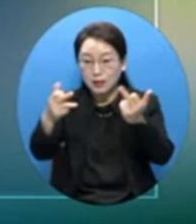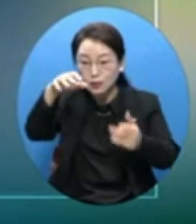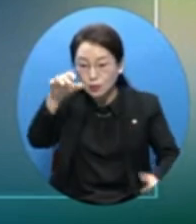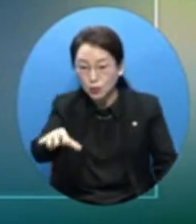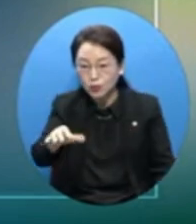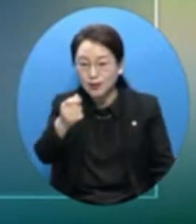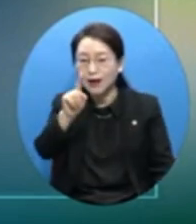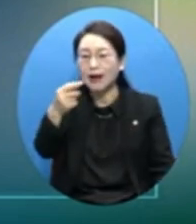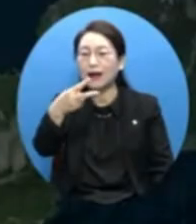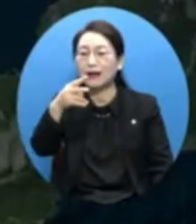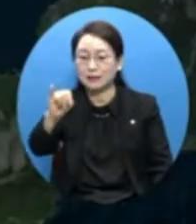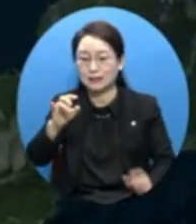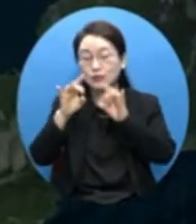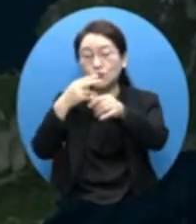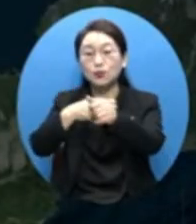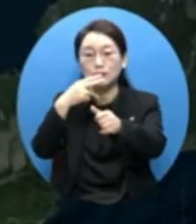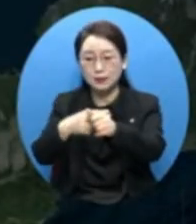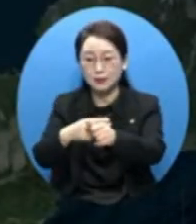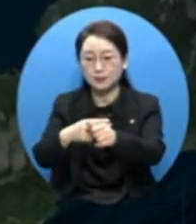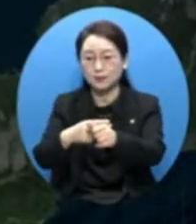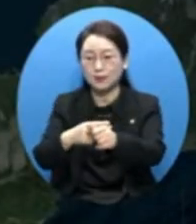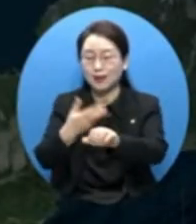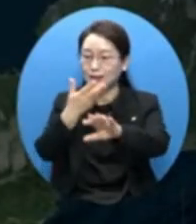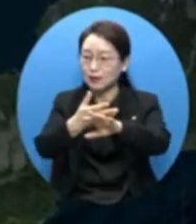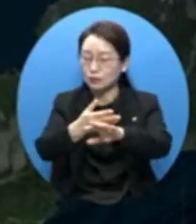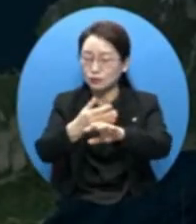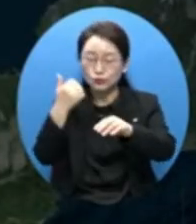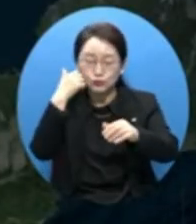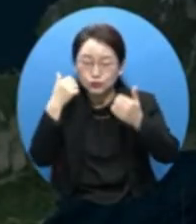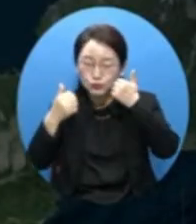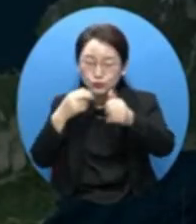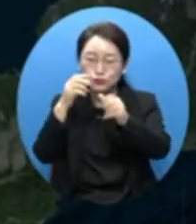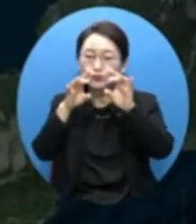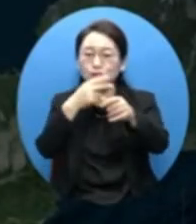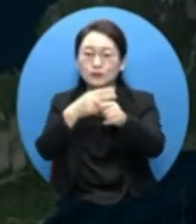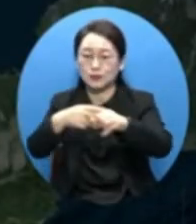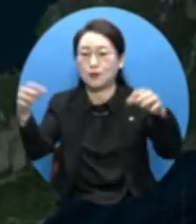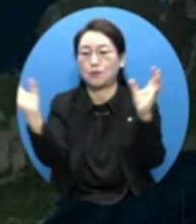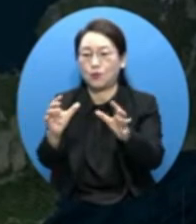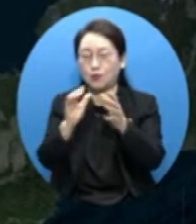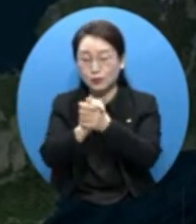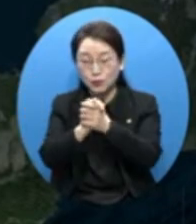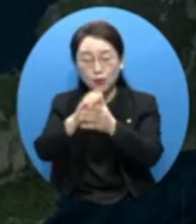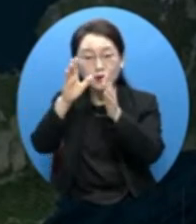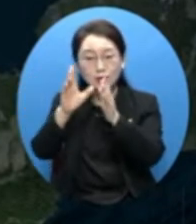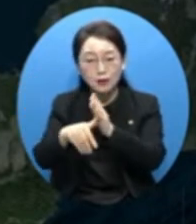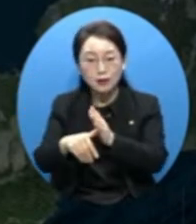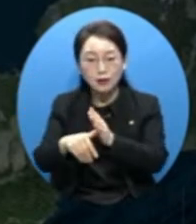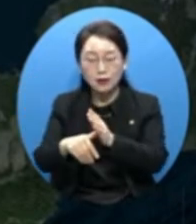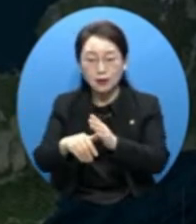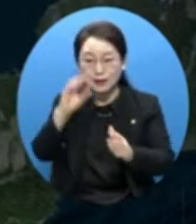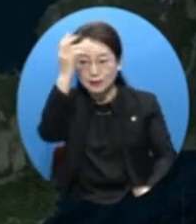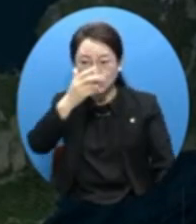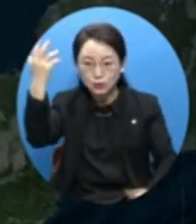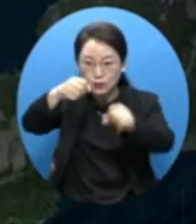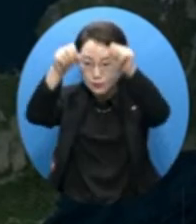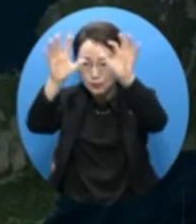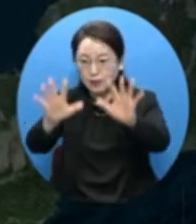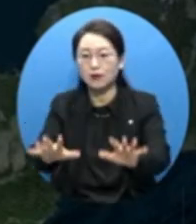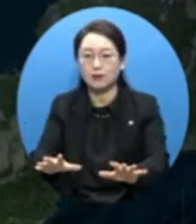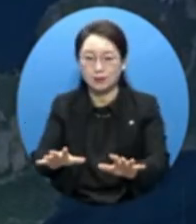원산에서 선교사님들과 함께 모여 기도를 갖게 되었습니다. 그때 말씀을 준비하는 가운데 성령이 임했습니다.